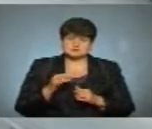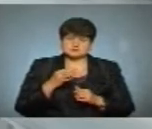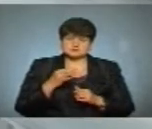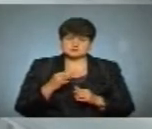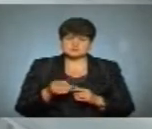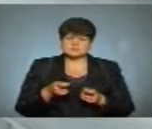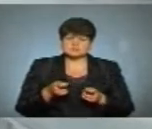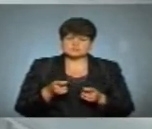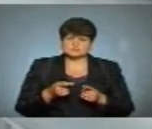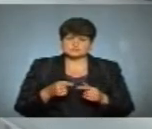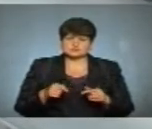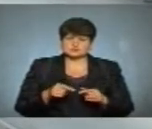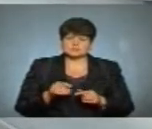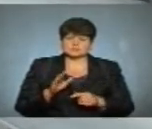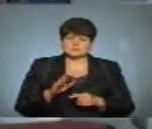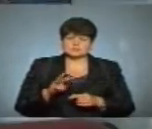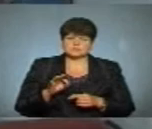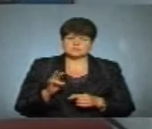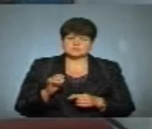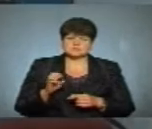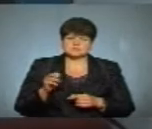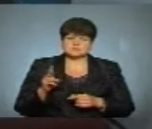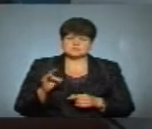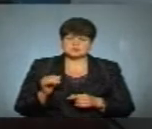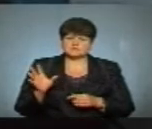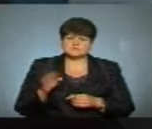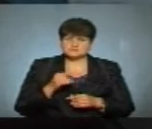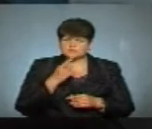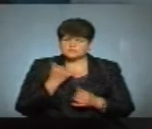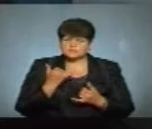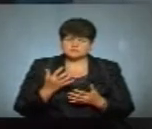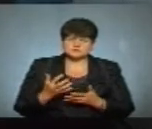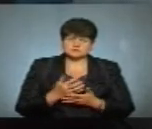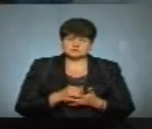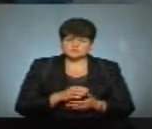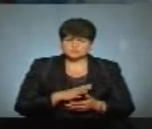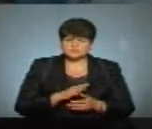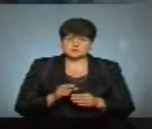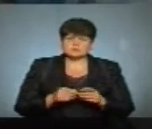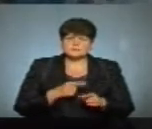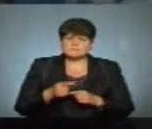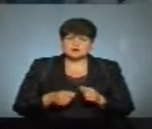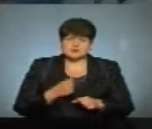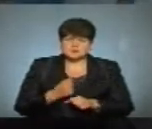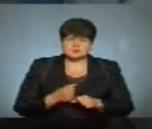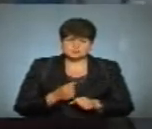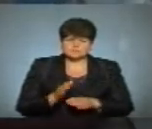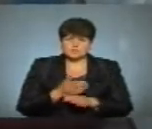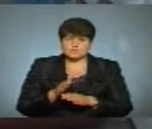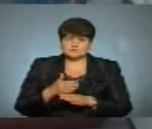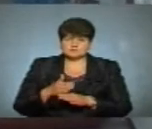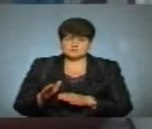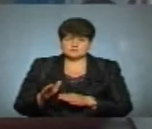крові і компонентів Віра Монастирська. Вся кров, яка сьогодні була заготовлена, вона буде перероблена, розділена